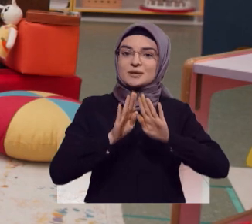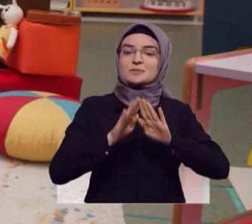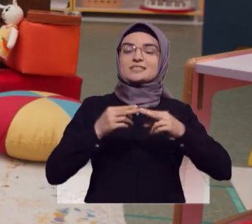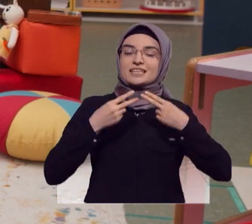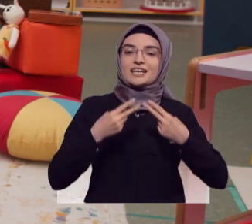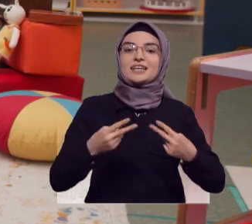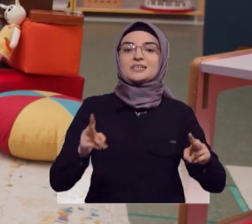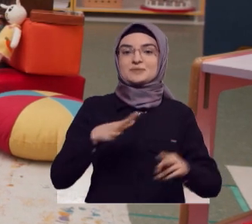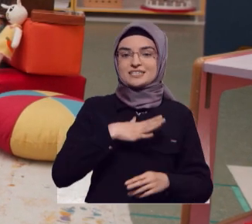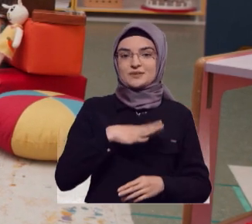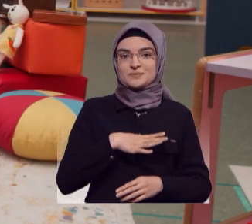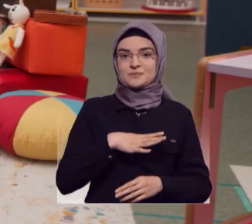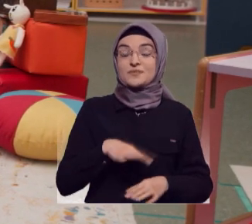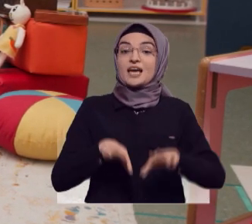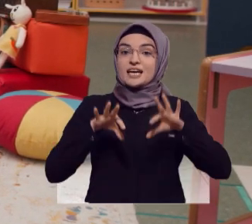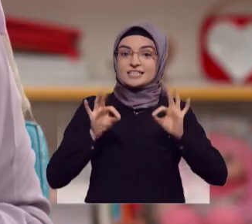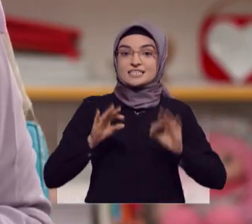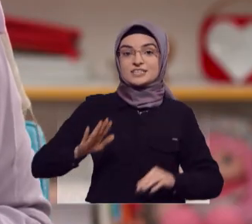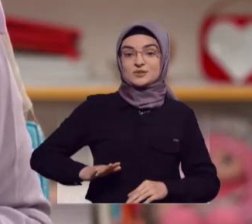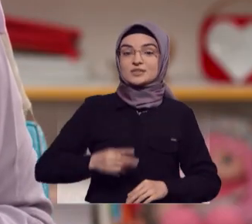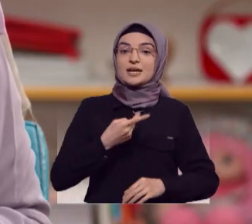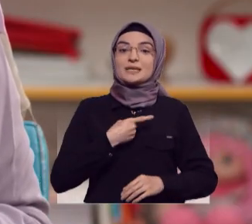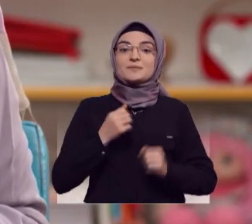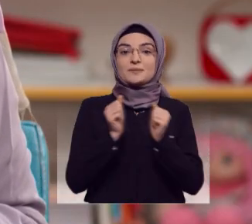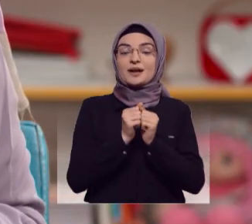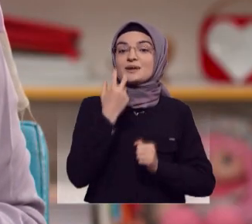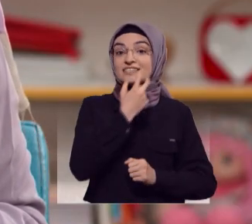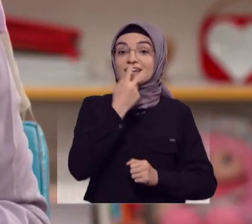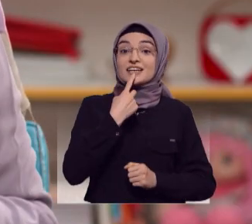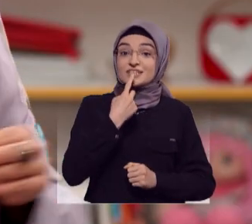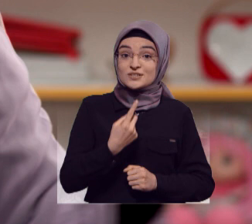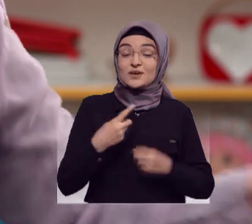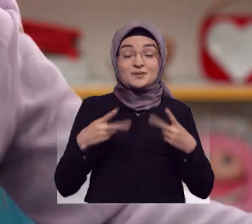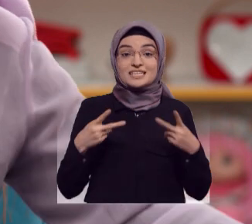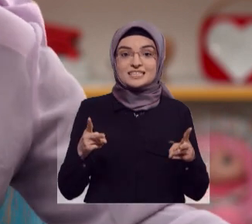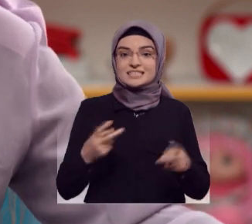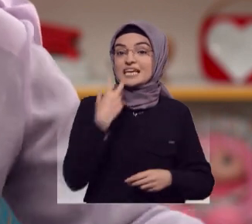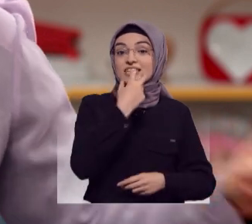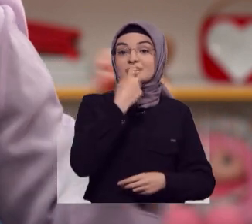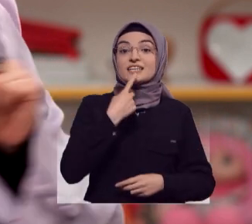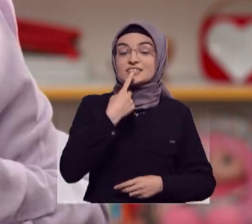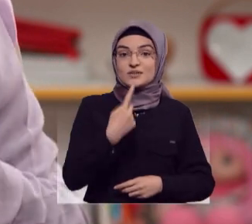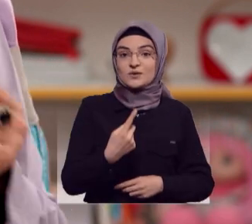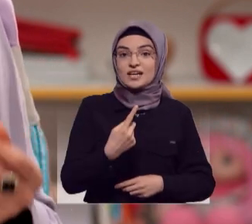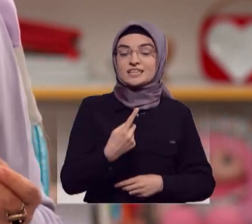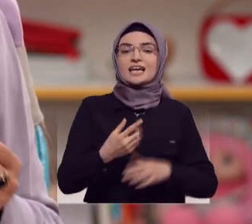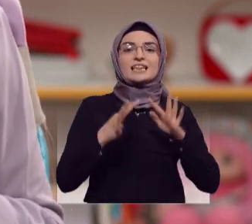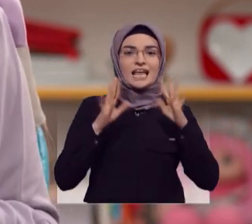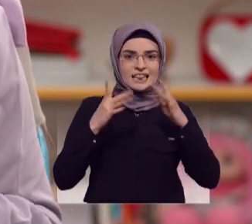sonuna kadar açmak istiyorum. Hazırsanız çocuklar benimle birlikte şarkıyı söyleyebilirsiniz. Şarkıyı söylerken